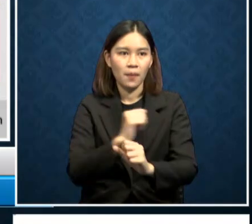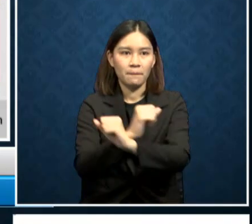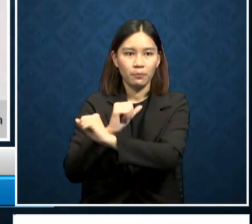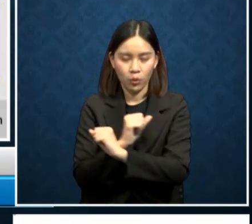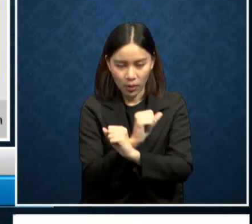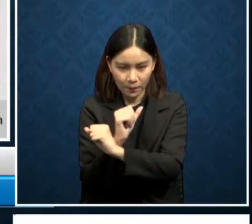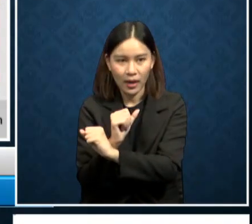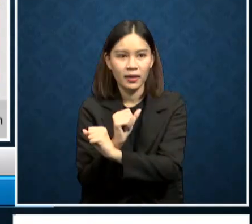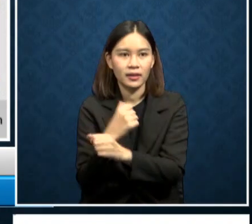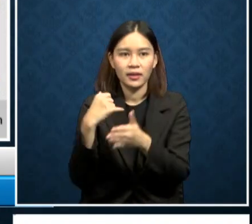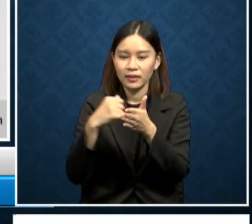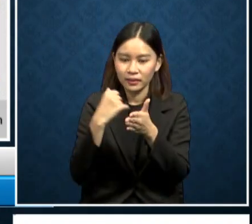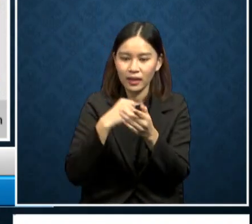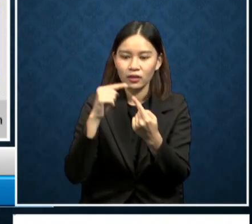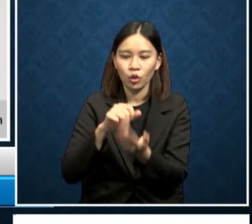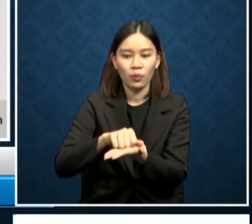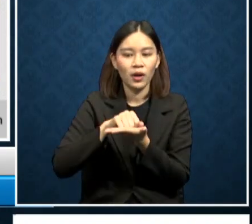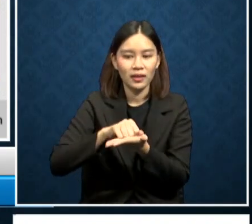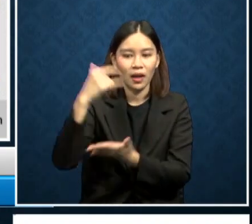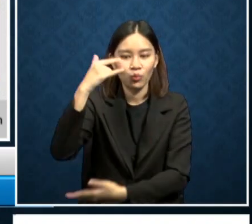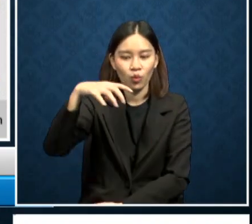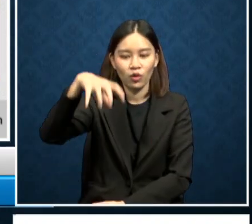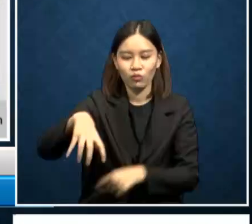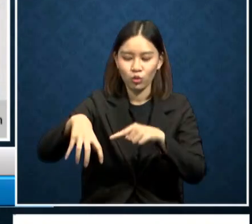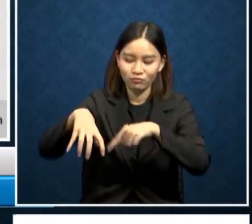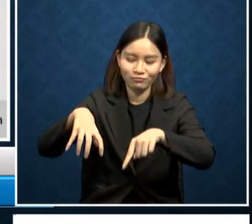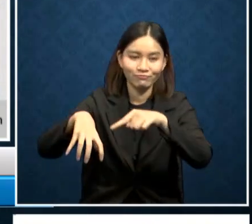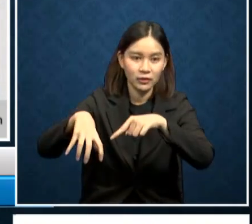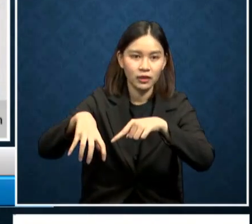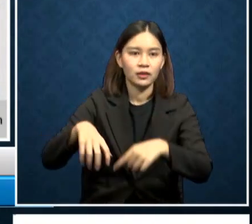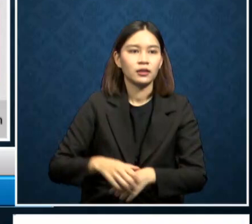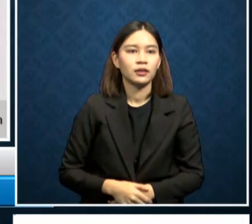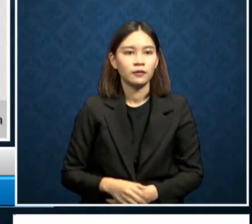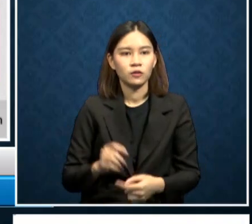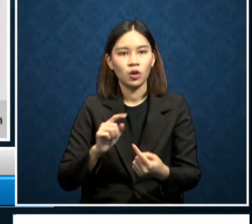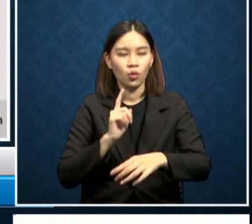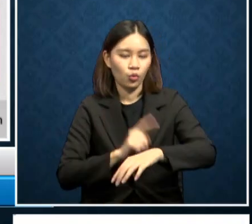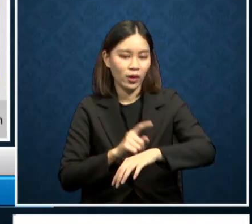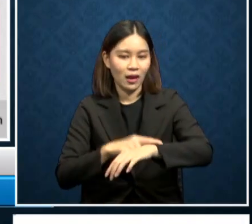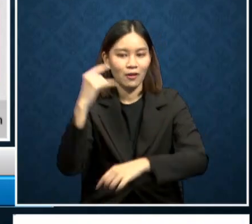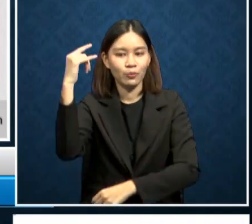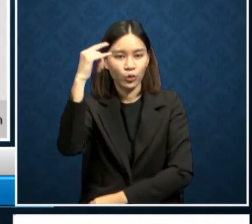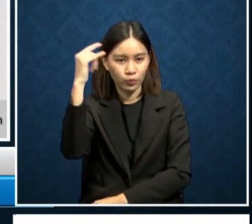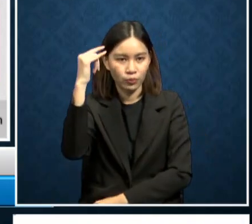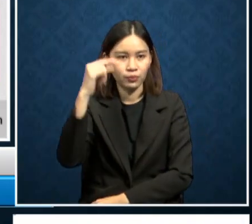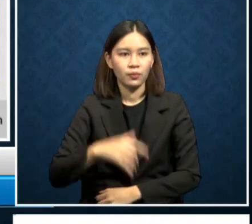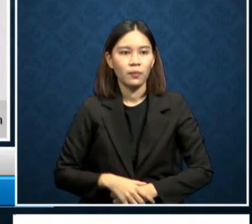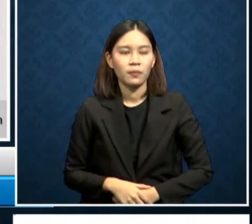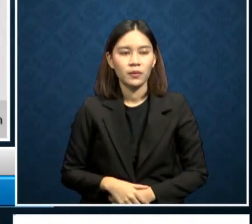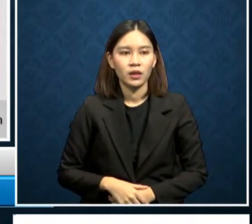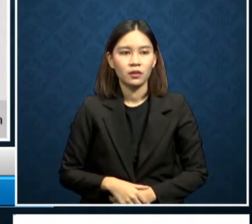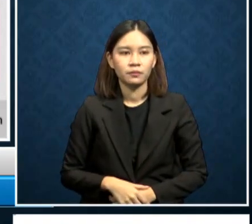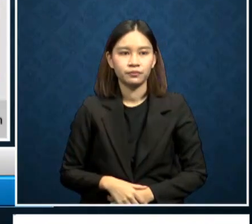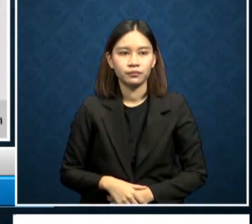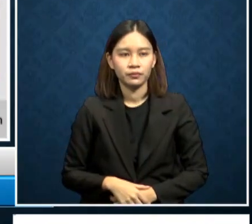ภัยและความสะดวกในการใช้บริการภายในท่าอากาศยานตลอดถึงเวลาที่ใช้ในการเดินทางรวม